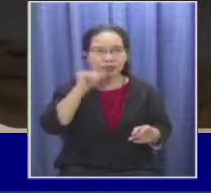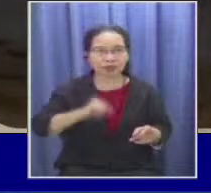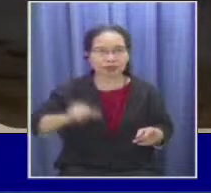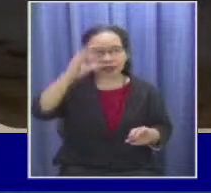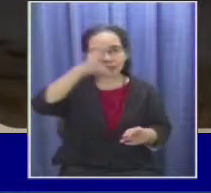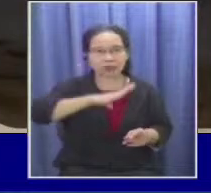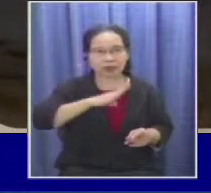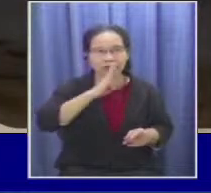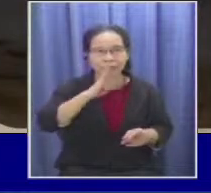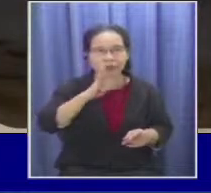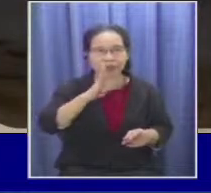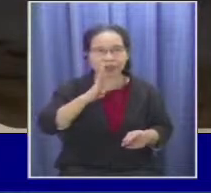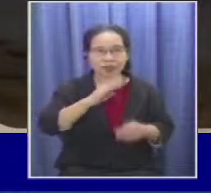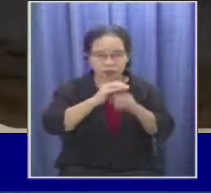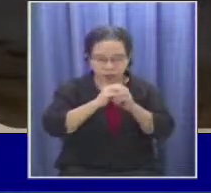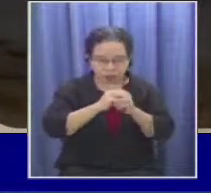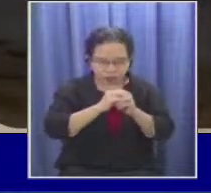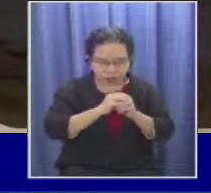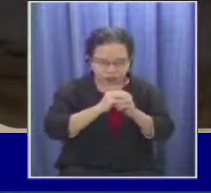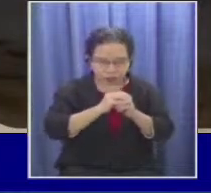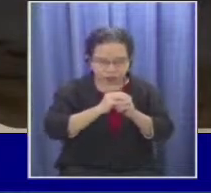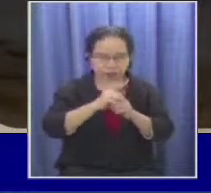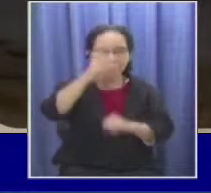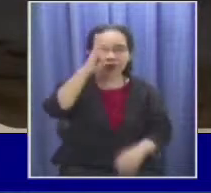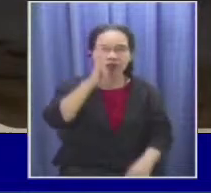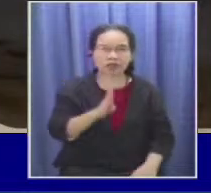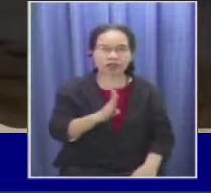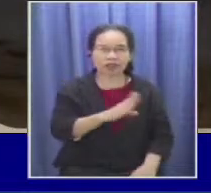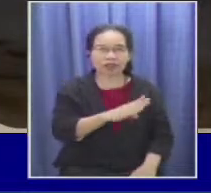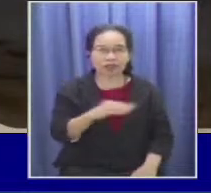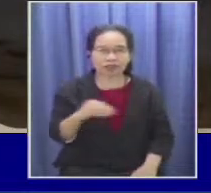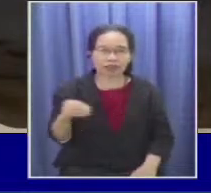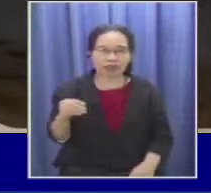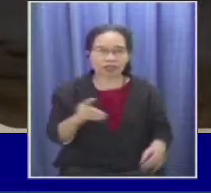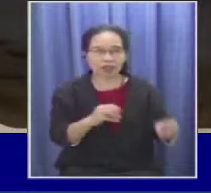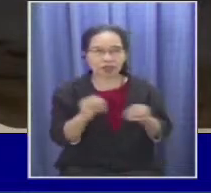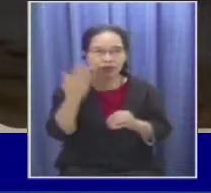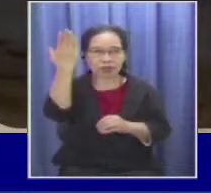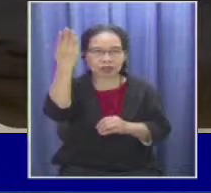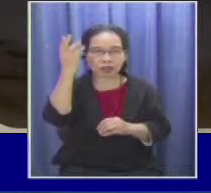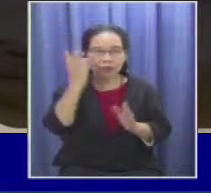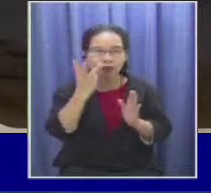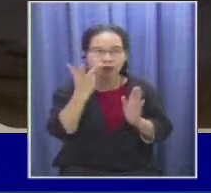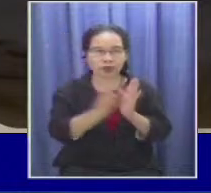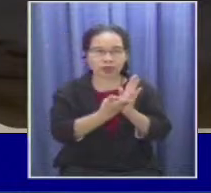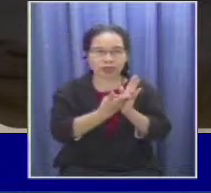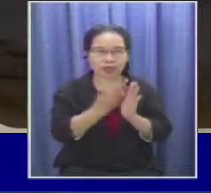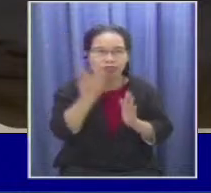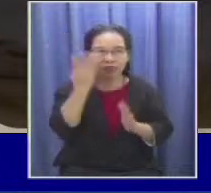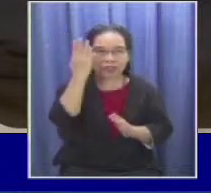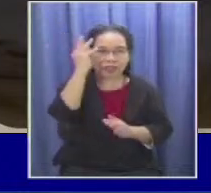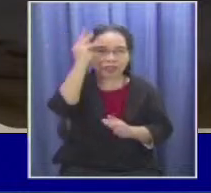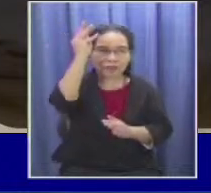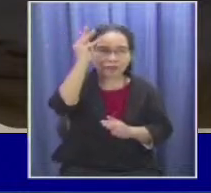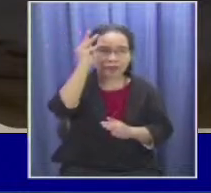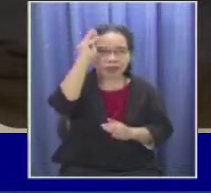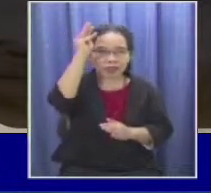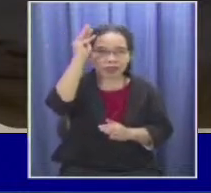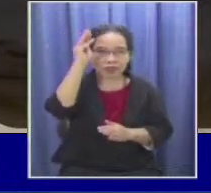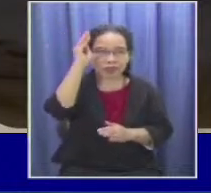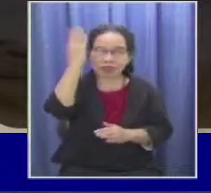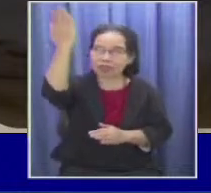boneyefo na se obi fare wo Nyankopɔn na wo ye de